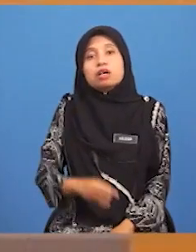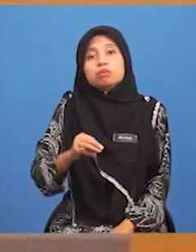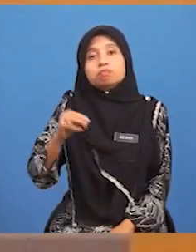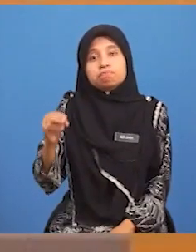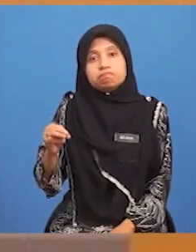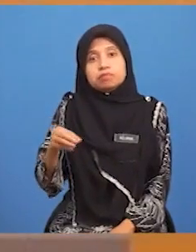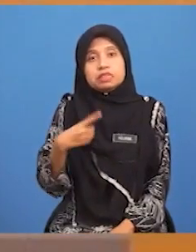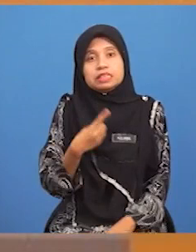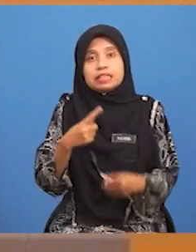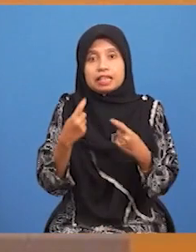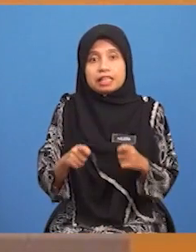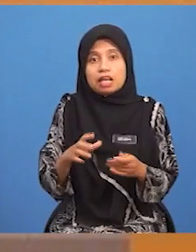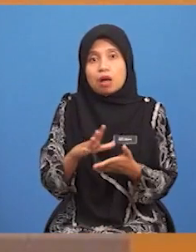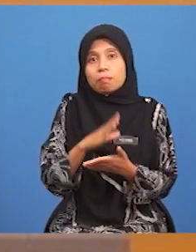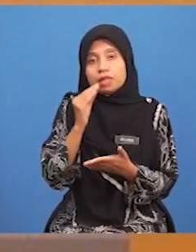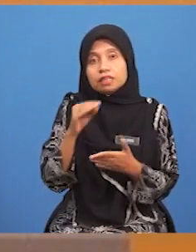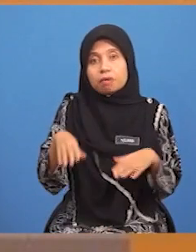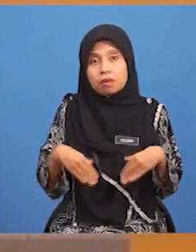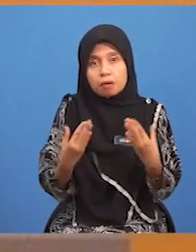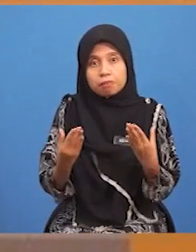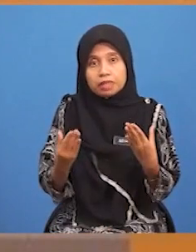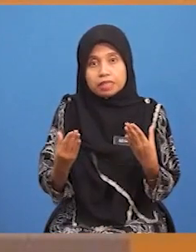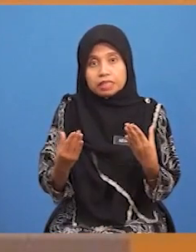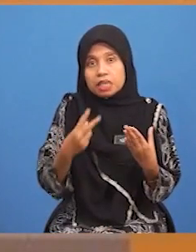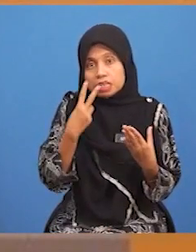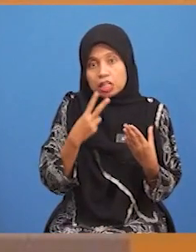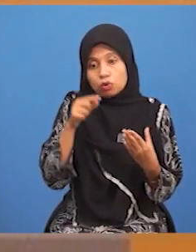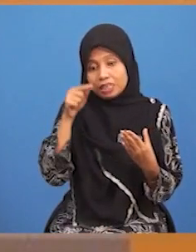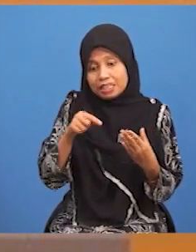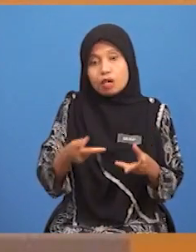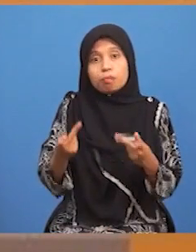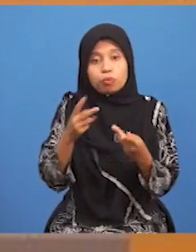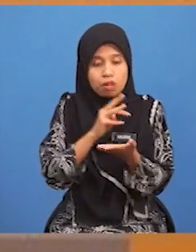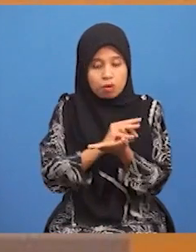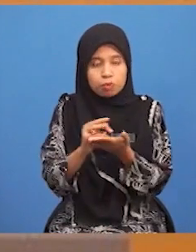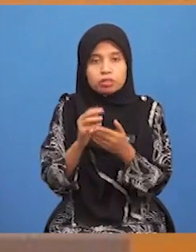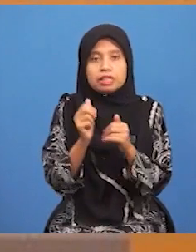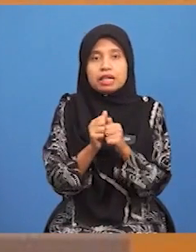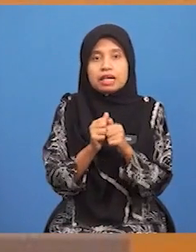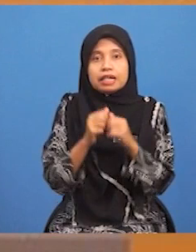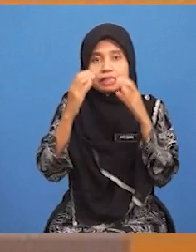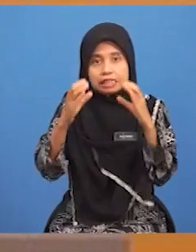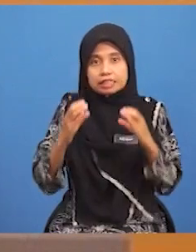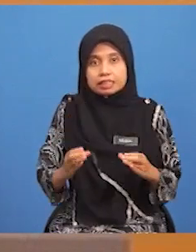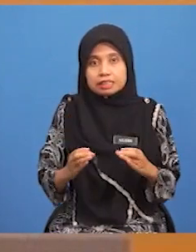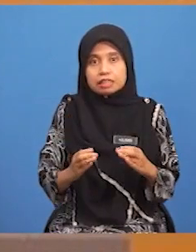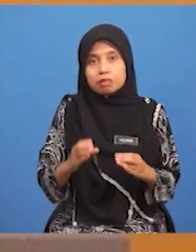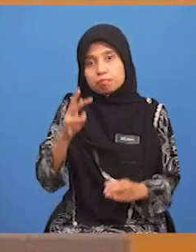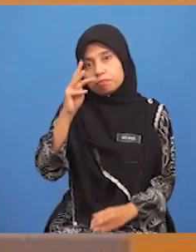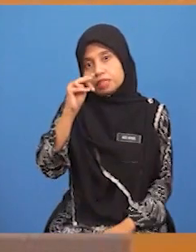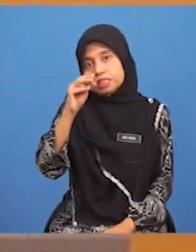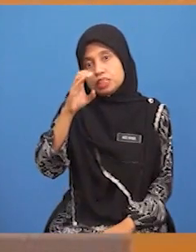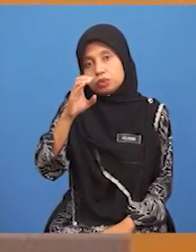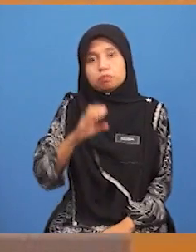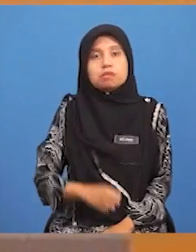RM7,500. Murid-murid, kita telah mempelajari bagaimana menganalisis titik pulang modal dengan menggunakan kaedah margin caruman